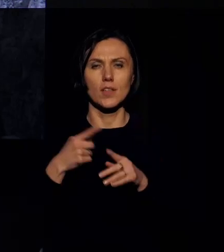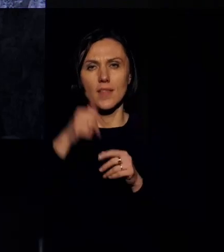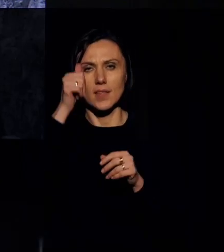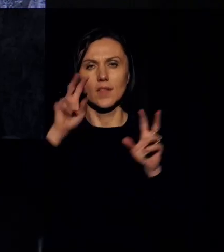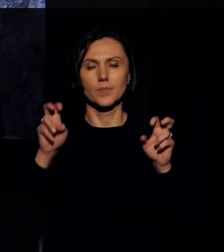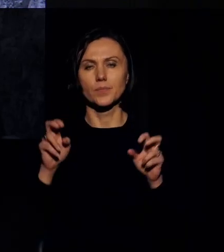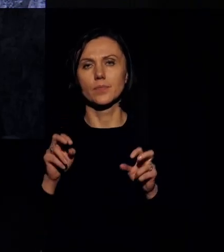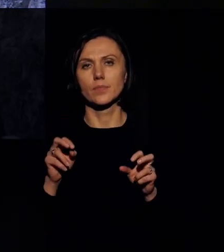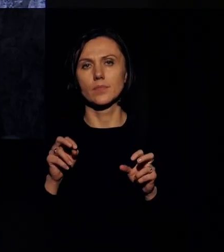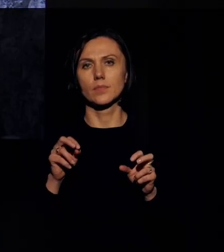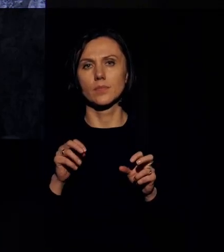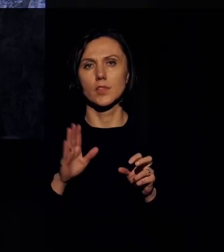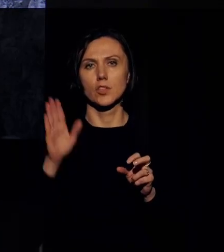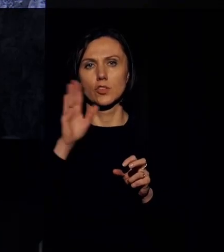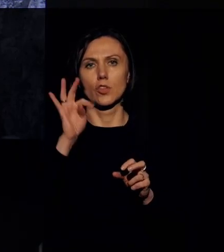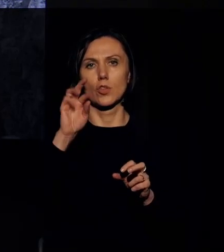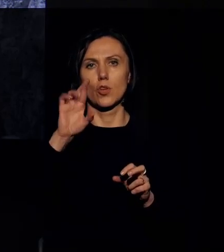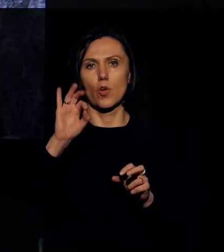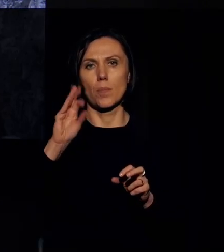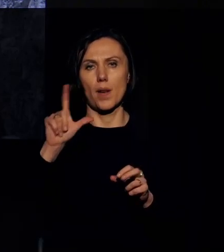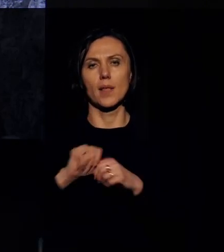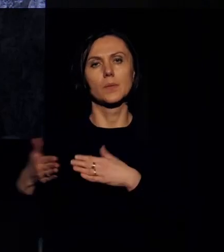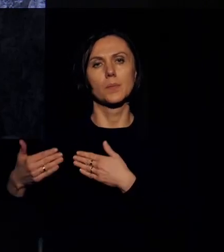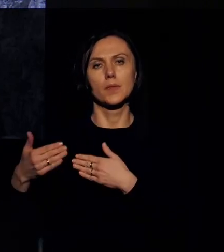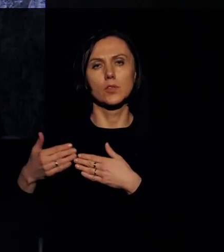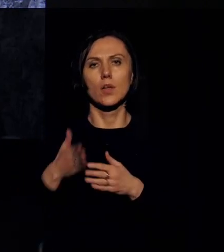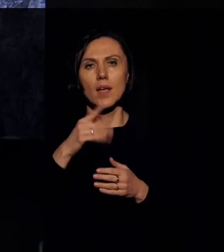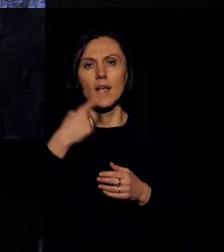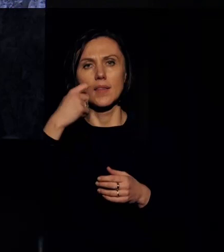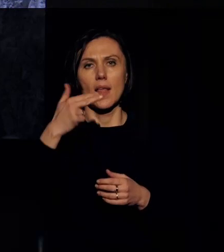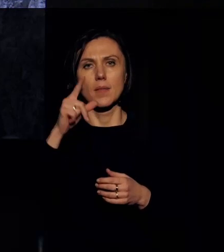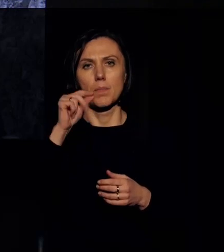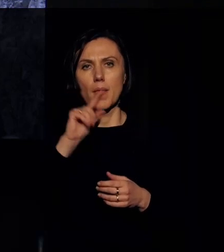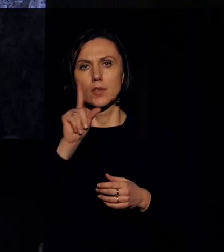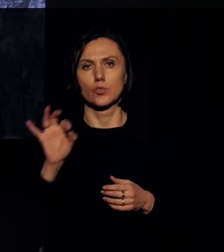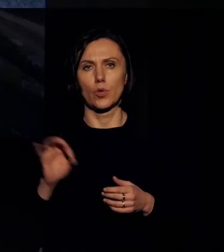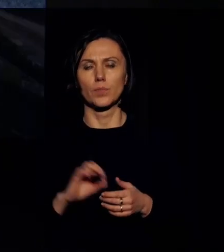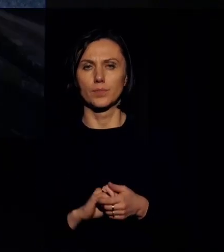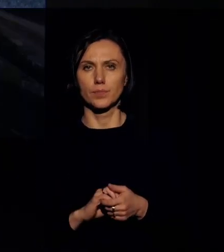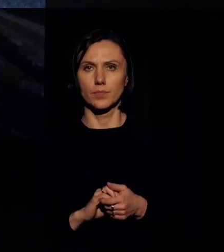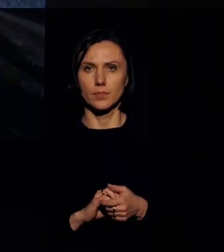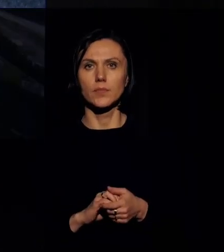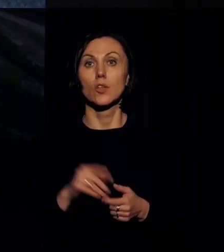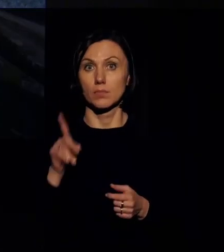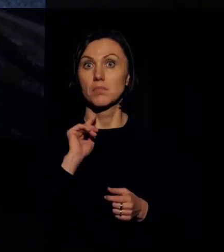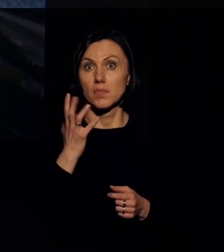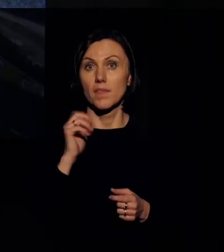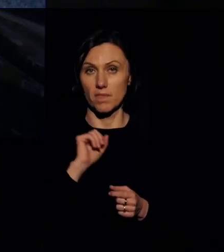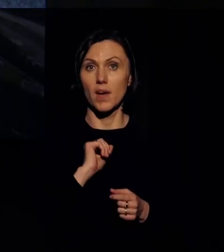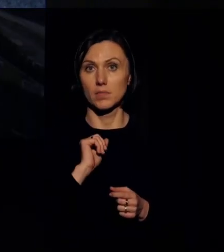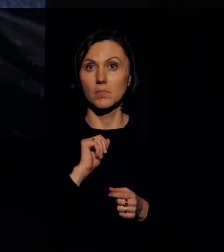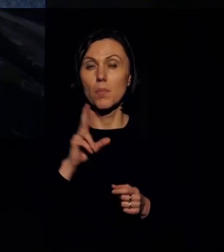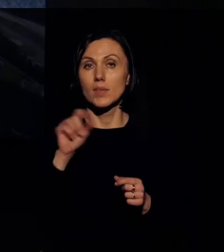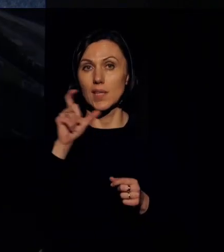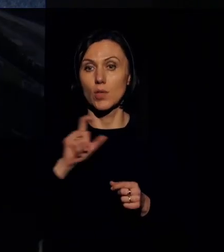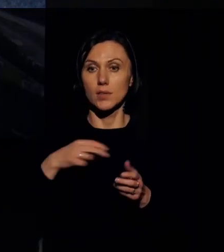nazywa się Strobel, jest położona niedaleko Cortina d'Ampezzo. Jest o tyle fajna, że cały czas poruszając